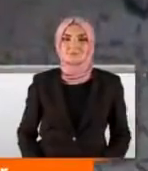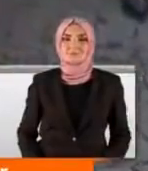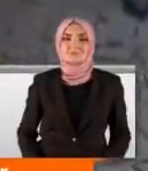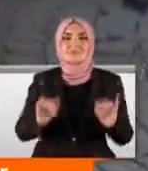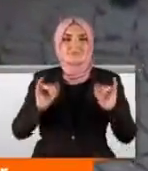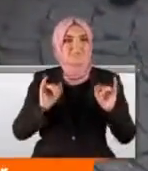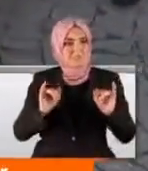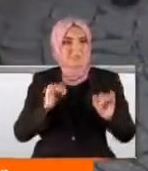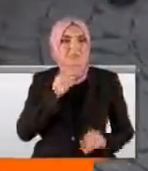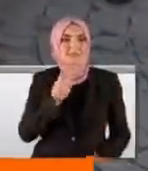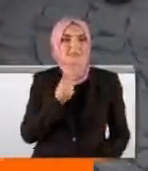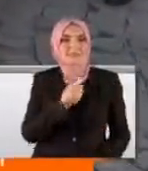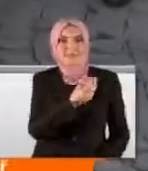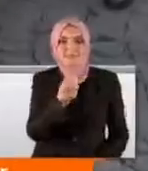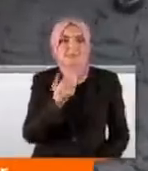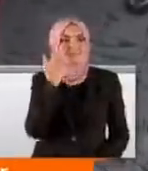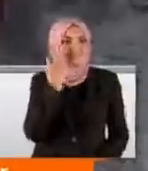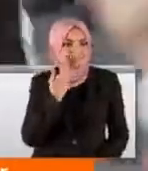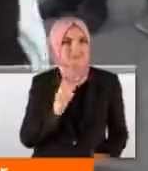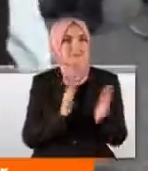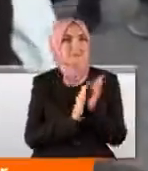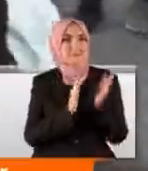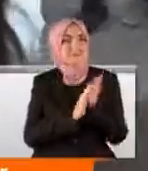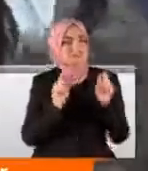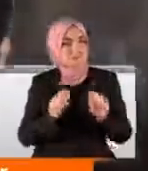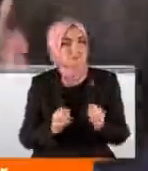Halay çeken gençleri izleyip alkışla tempo tuttu.